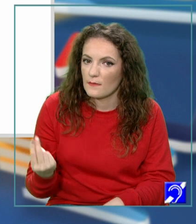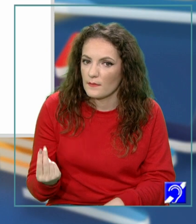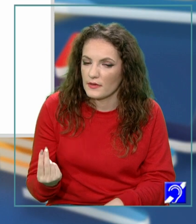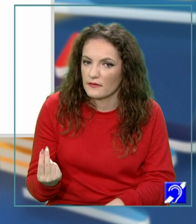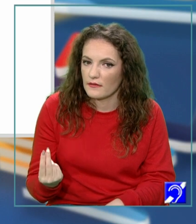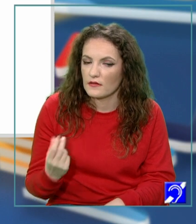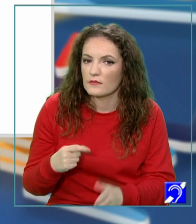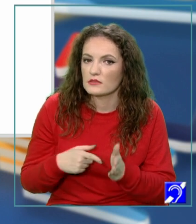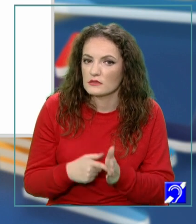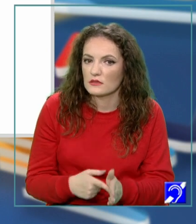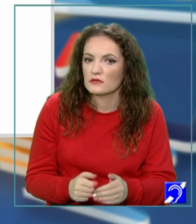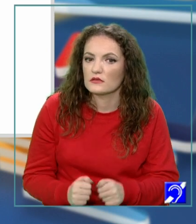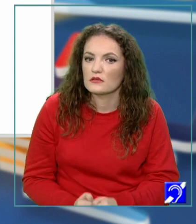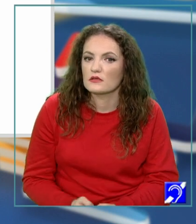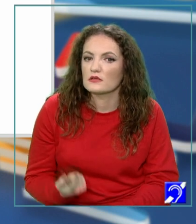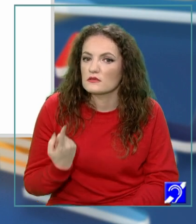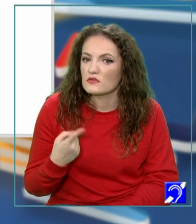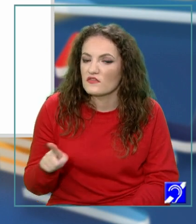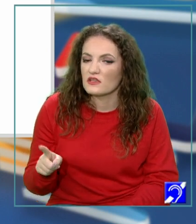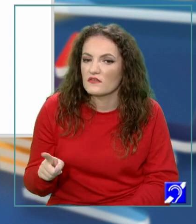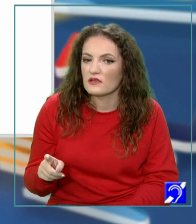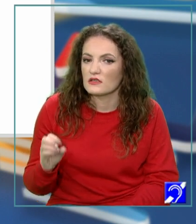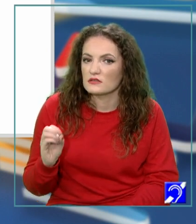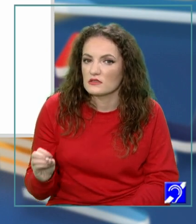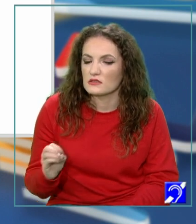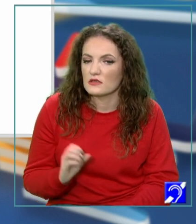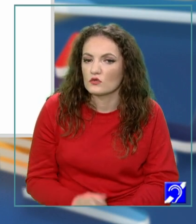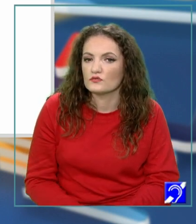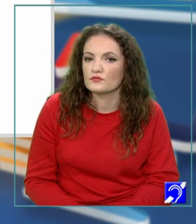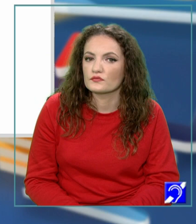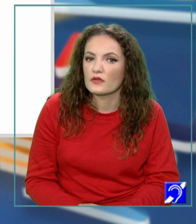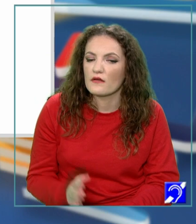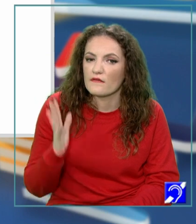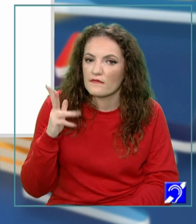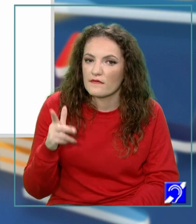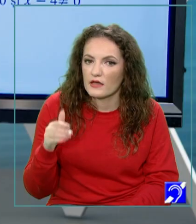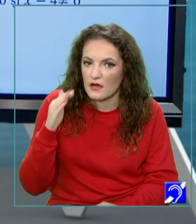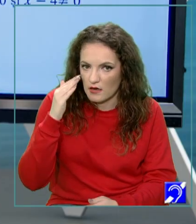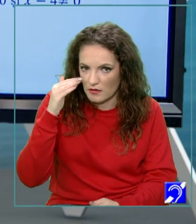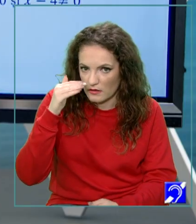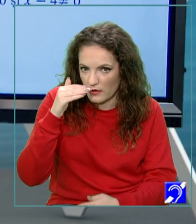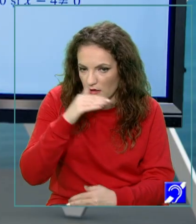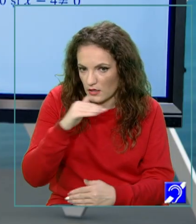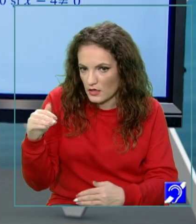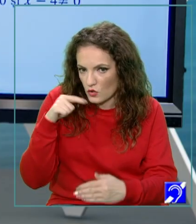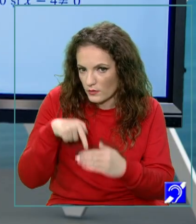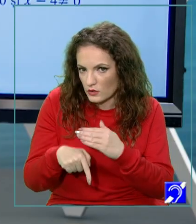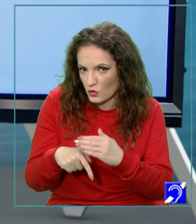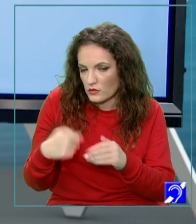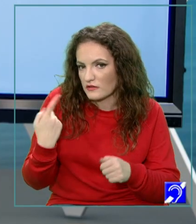asta înseamnă că numitorii mei trebuie să fie diferit de 0 și pun condiția ca fiecare numitor să fie diferit de 0. Mă întorc înapoi